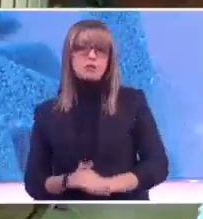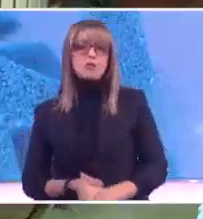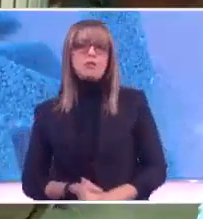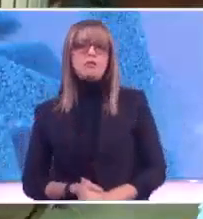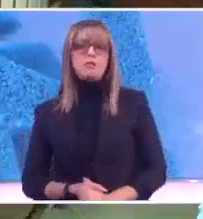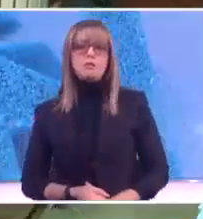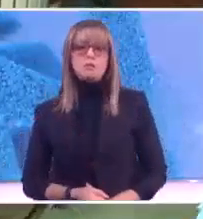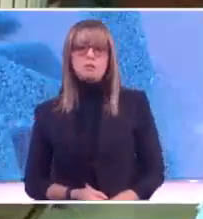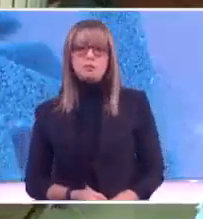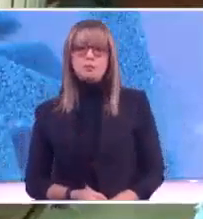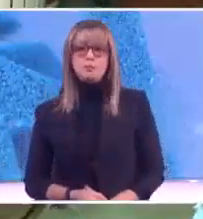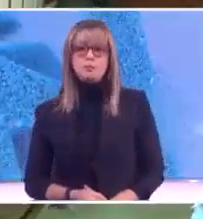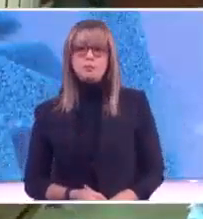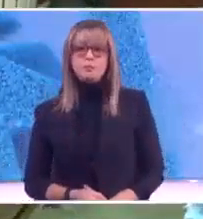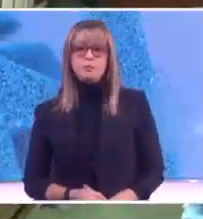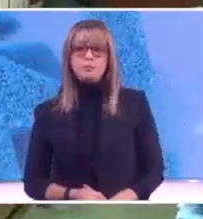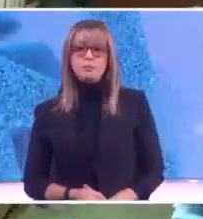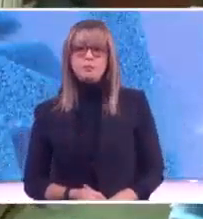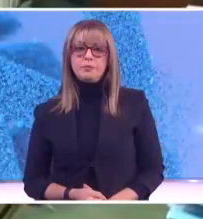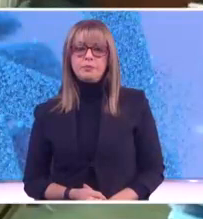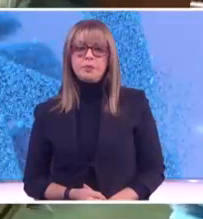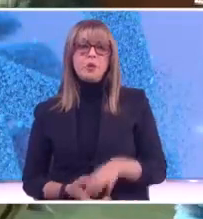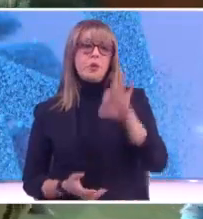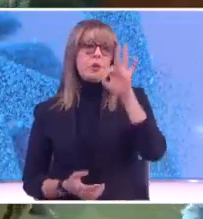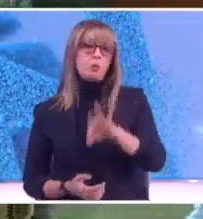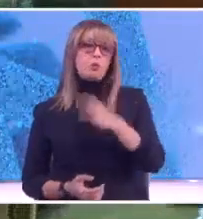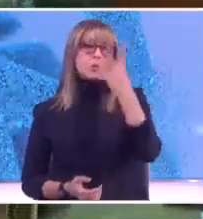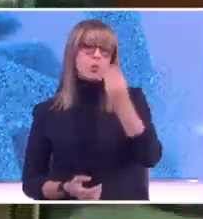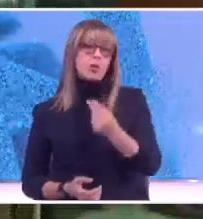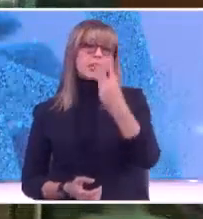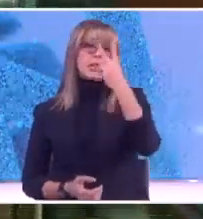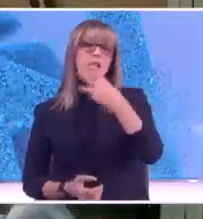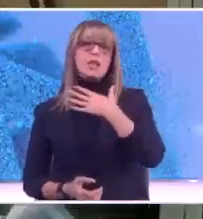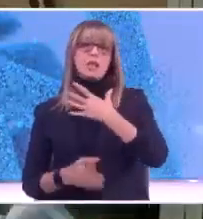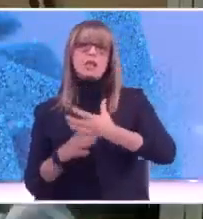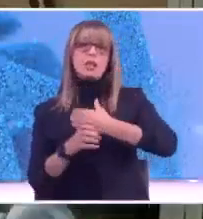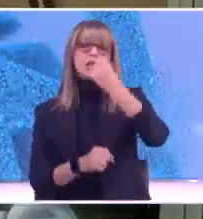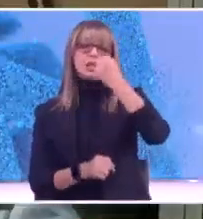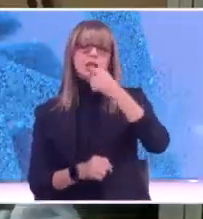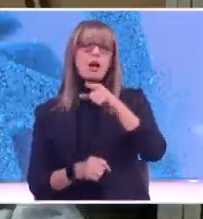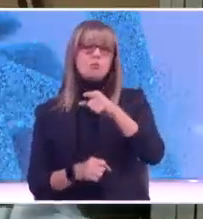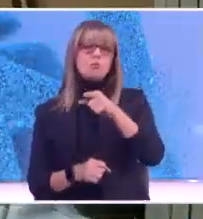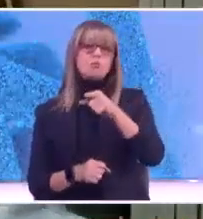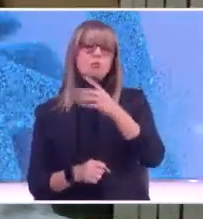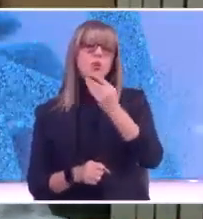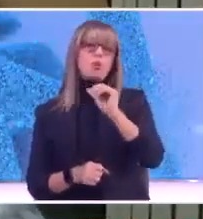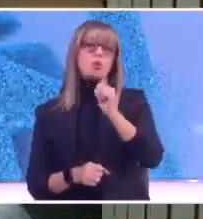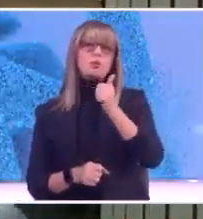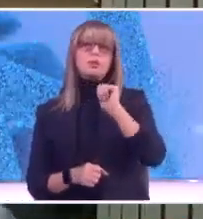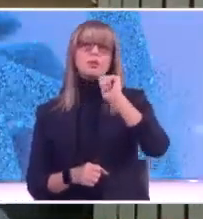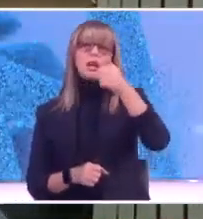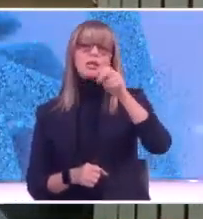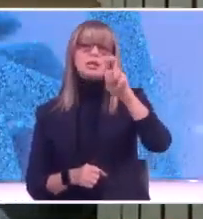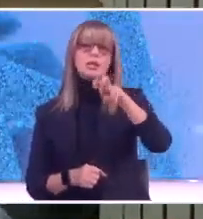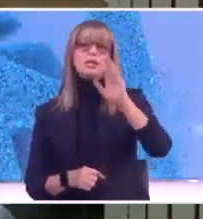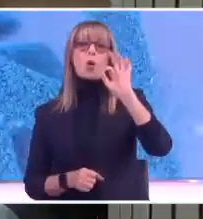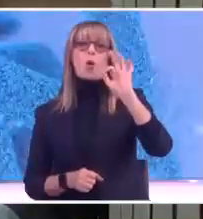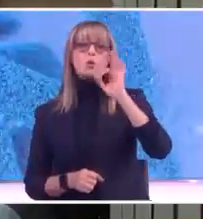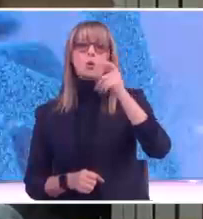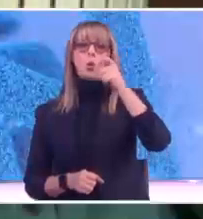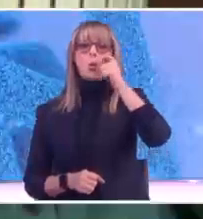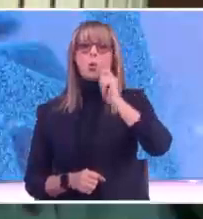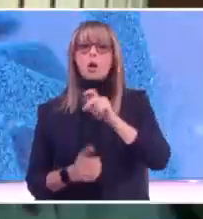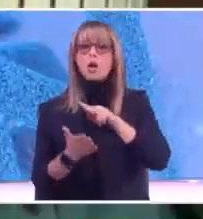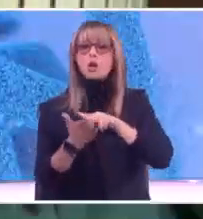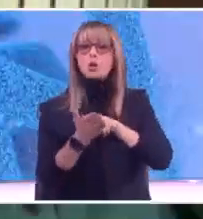Bu da önemli bir atamaydı. Ancak bugün gerçekleşen iki idam önemliydi. Çünkü yarın 8 Ocak Ukrayna